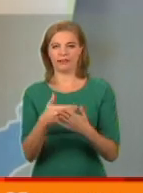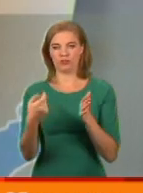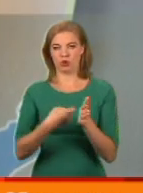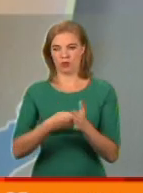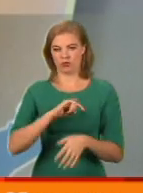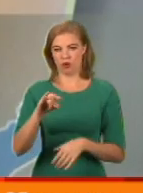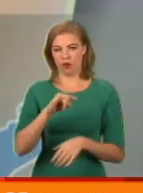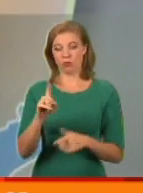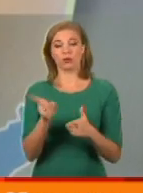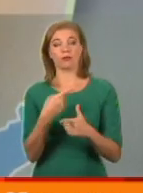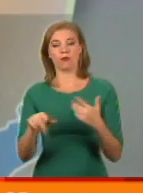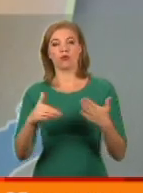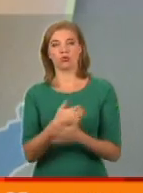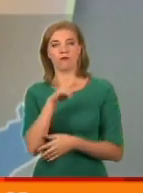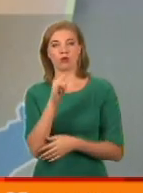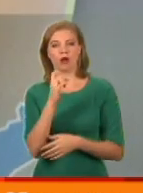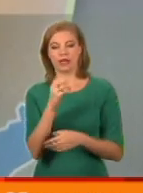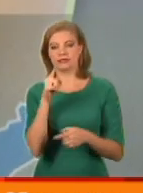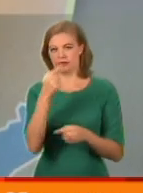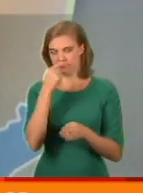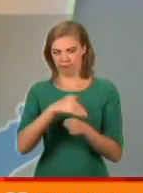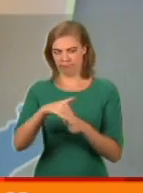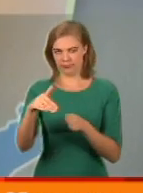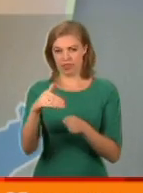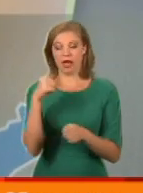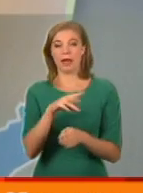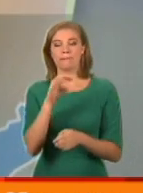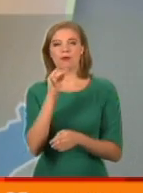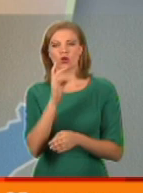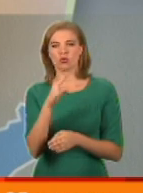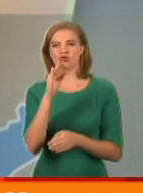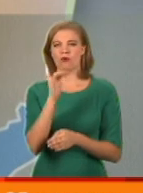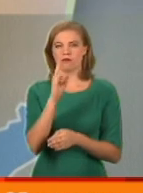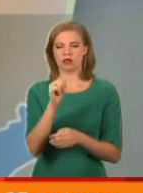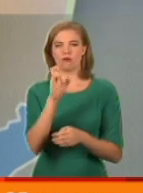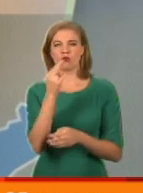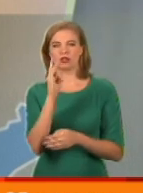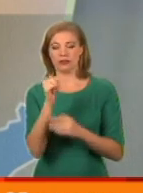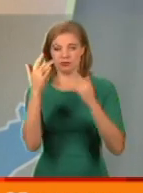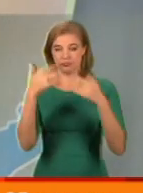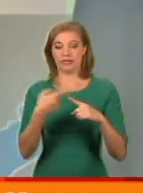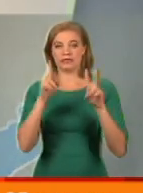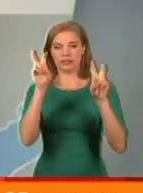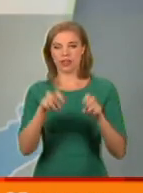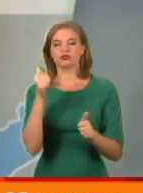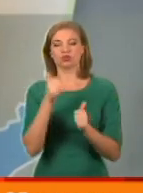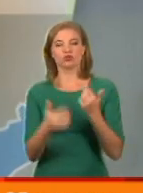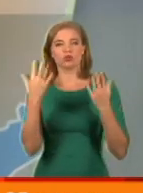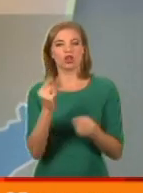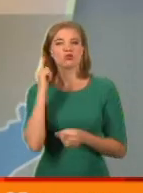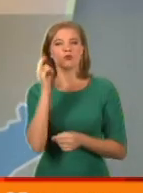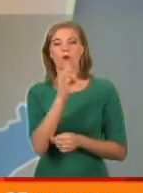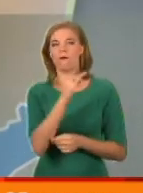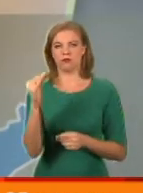Донецького аеропорту. Або Новолуганське – самісінька лінія розмежування. Майор Жованка, Богданівка. Ці назви ви щоденно чуєте в